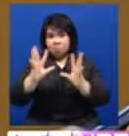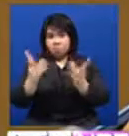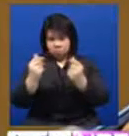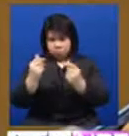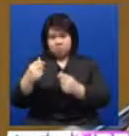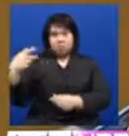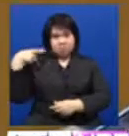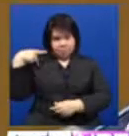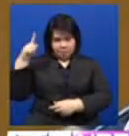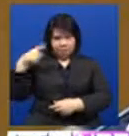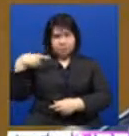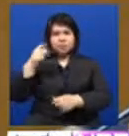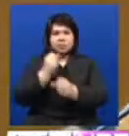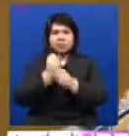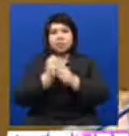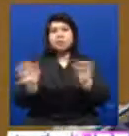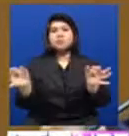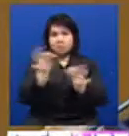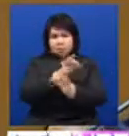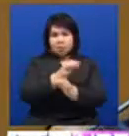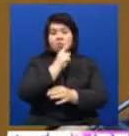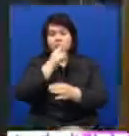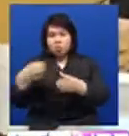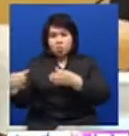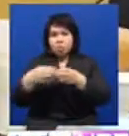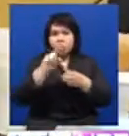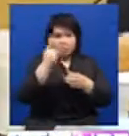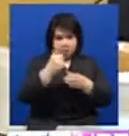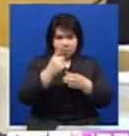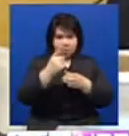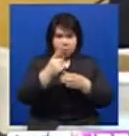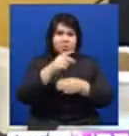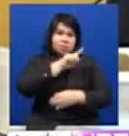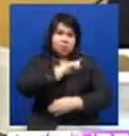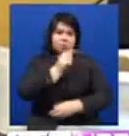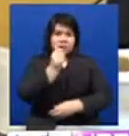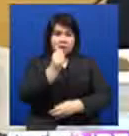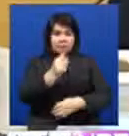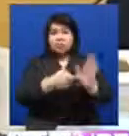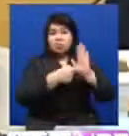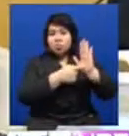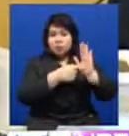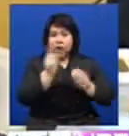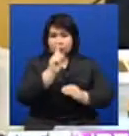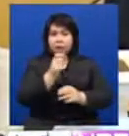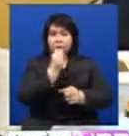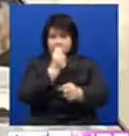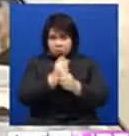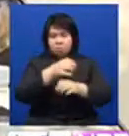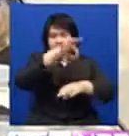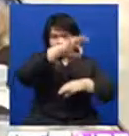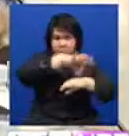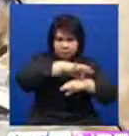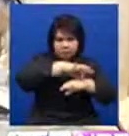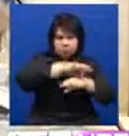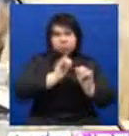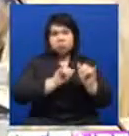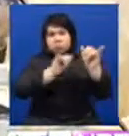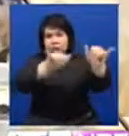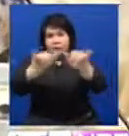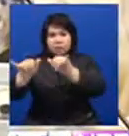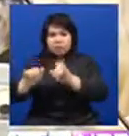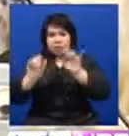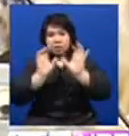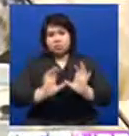แทนจนกว่าจะมีคณะรัฐมนตรีชุดใหม่โดยมีเงื่อนไขการปฏิบัติหน้าที่อาทิจะต้องไม่แต่งตั้งหรือยกย้ายข้าราชการประจ